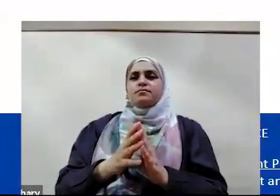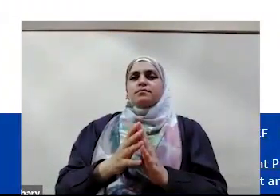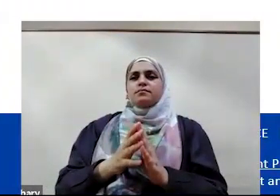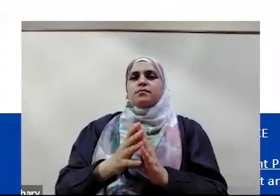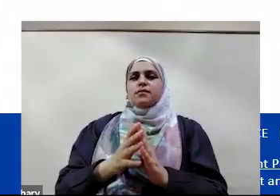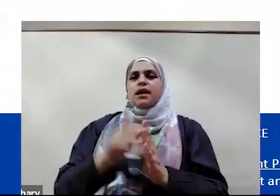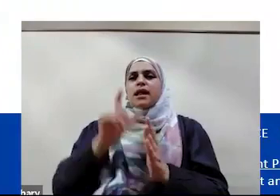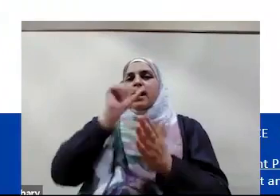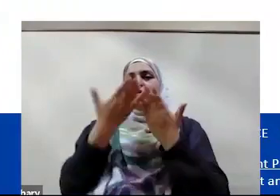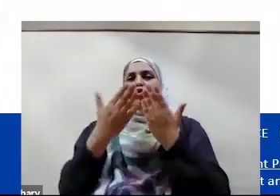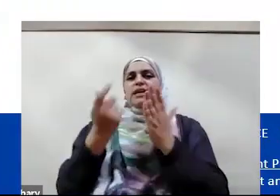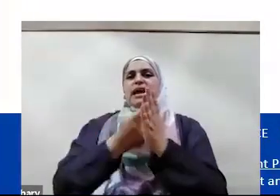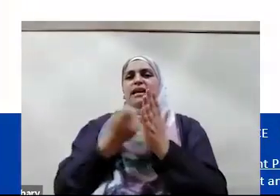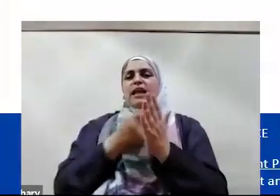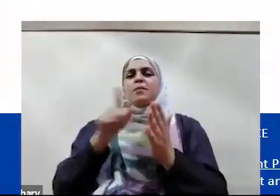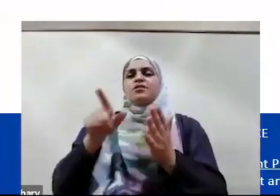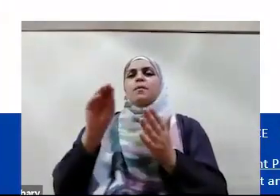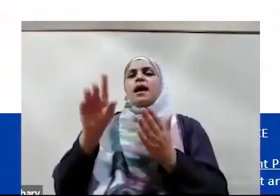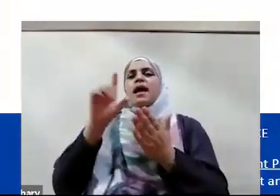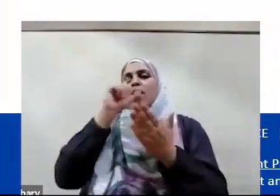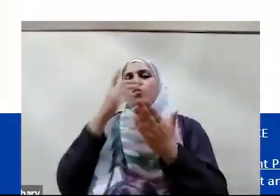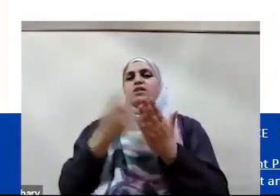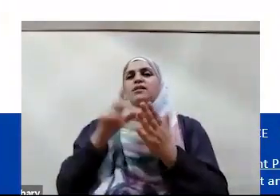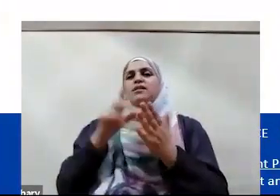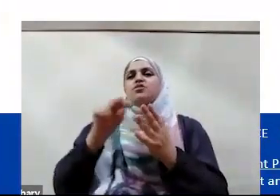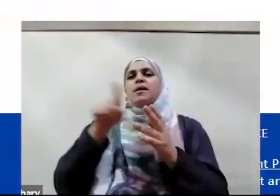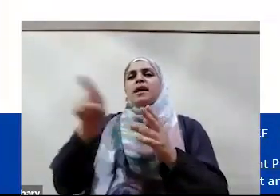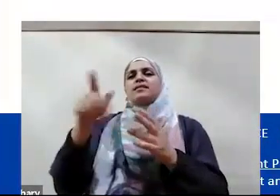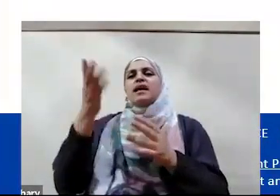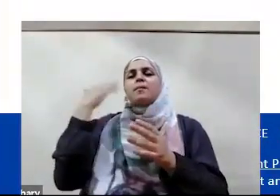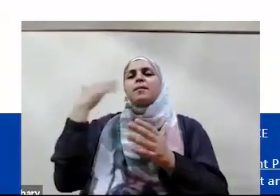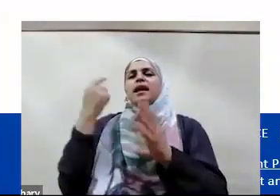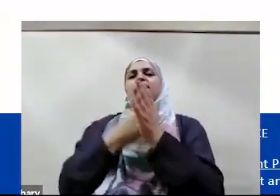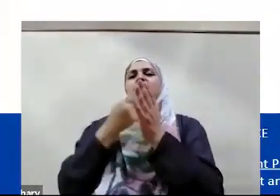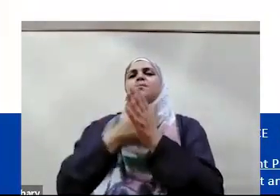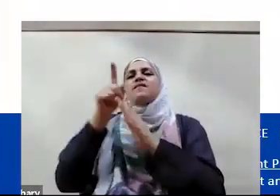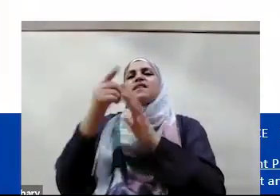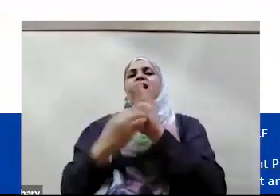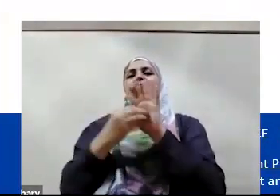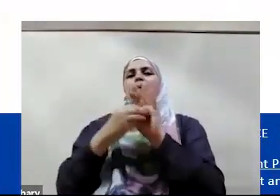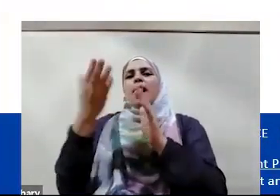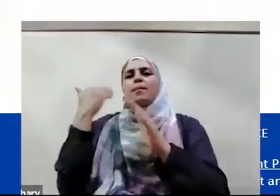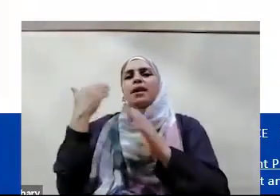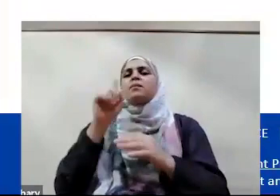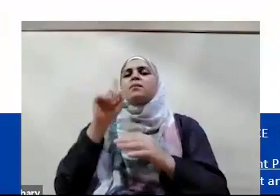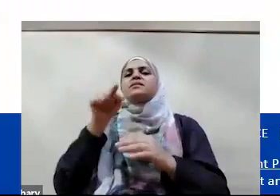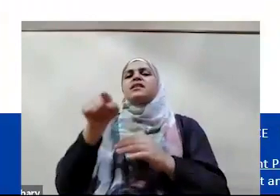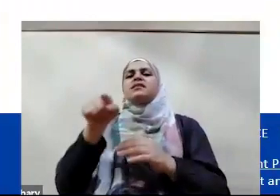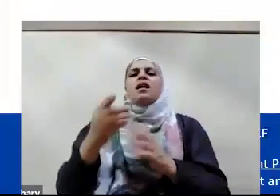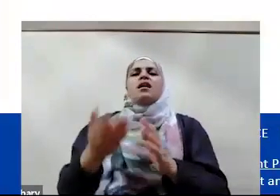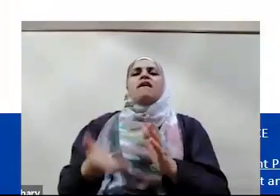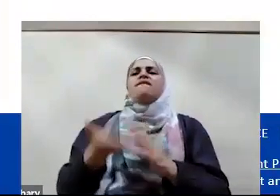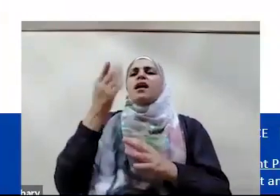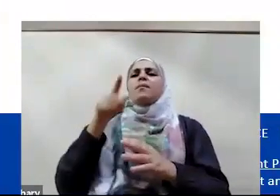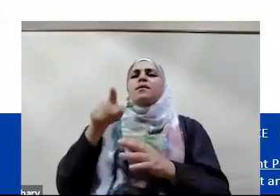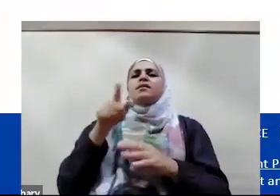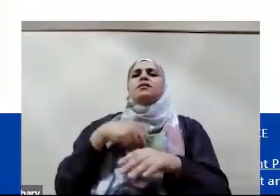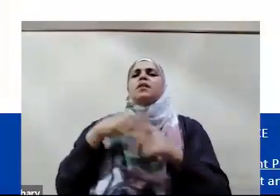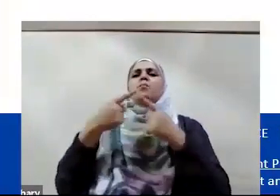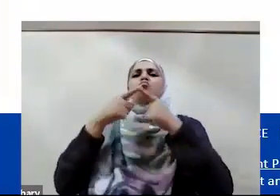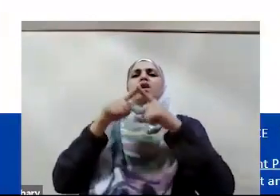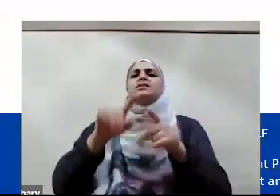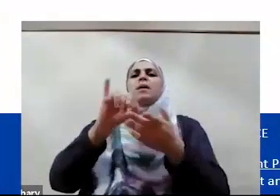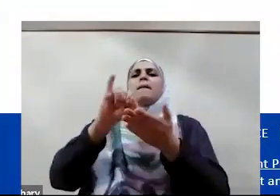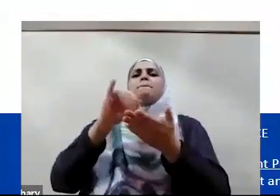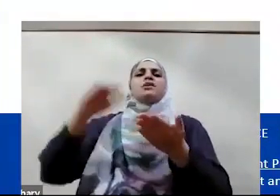بتكون حاجة أنتوا كتبتوها قبل كده في الجامعة مثلا أو كده، ولكن ده في أغلب الحالات بيطلب لمنحة الماجستير مش